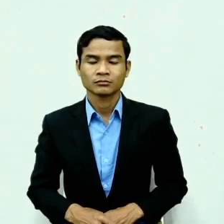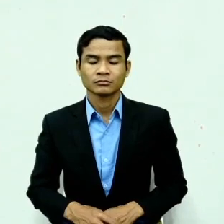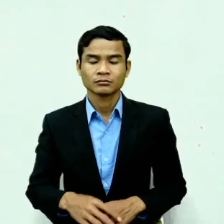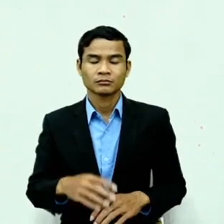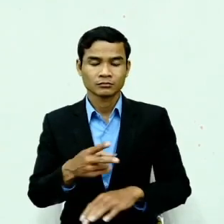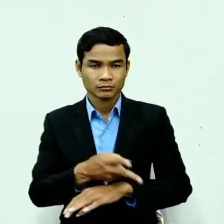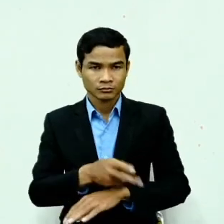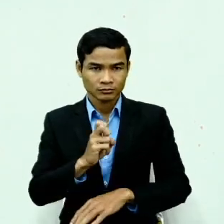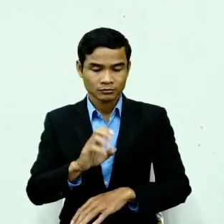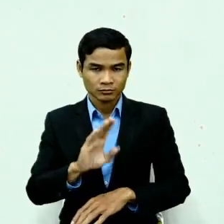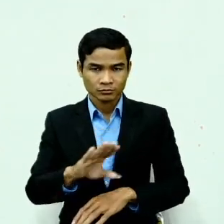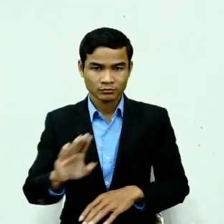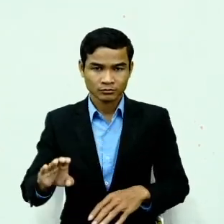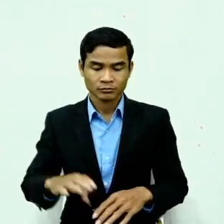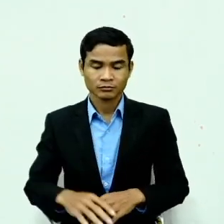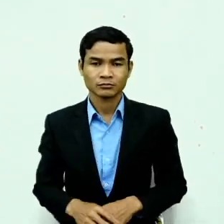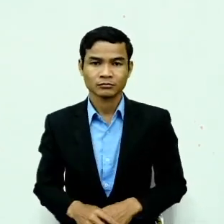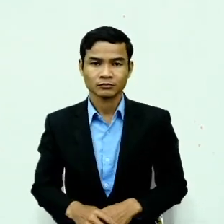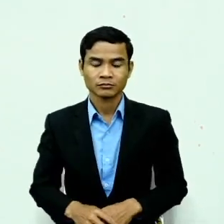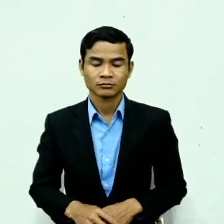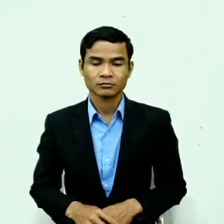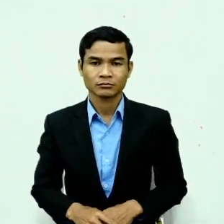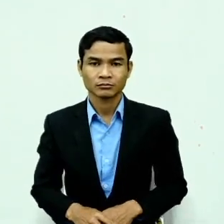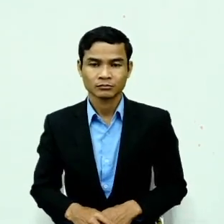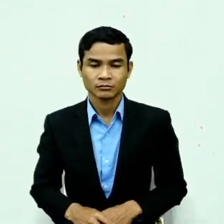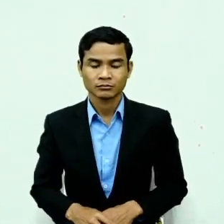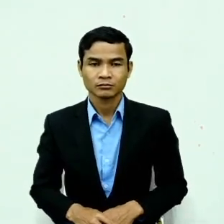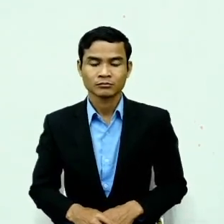cầm chảy